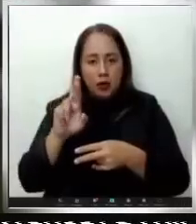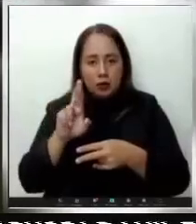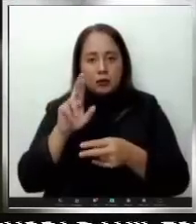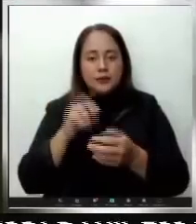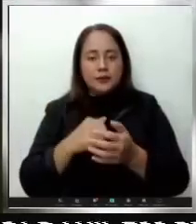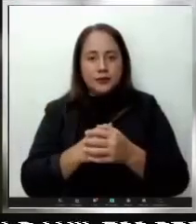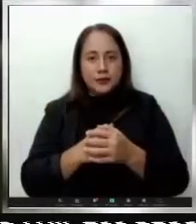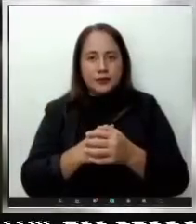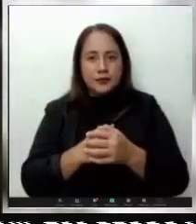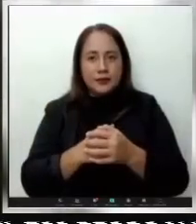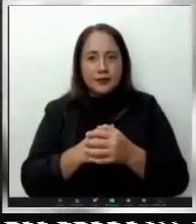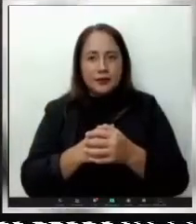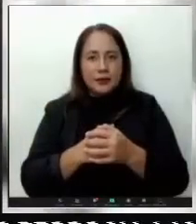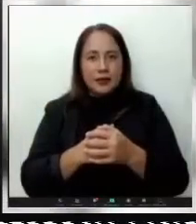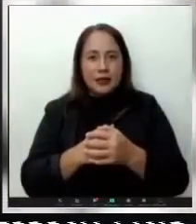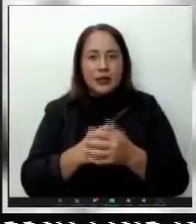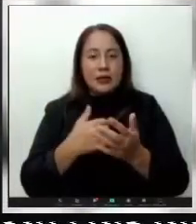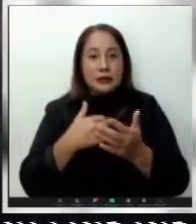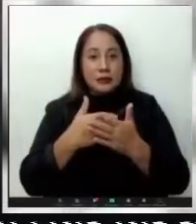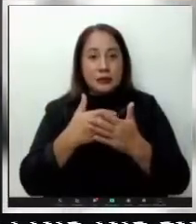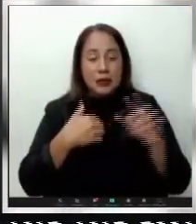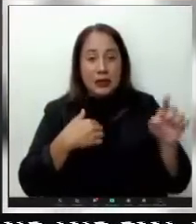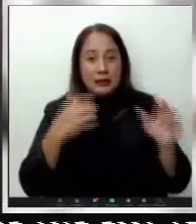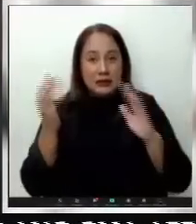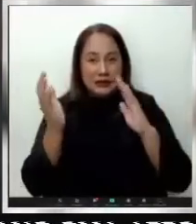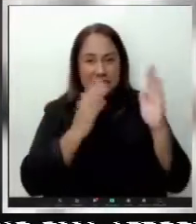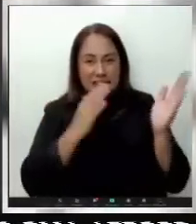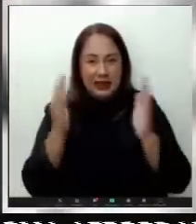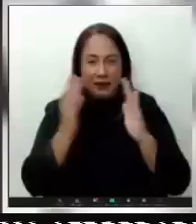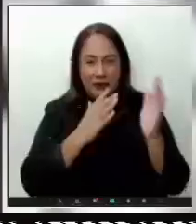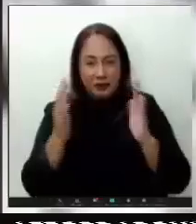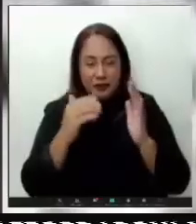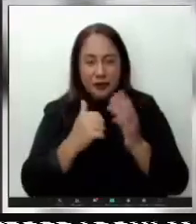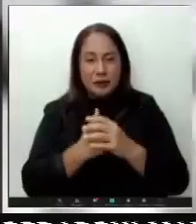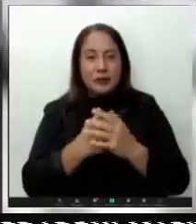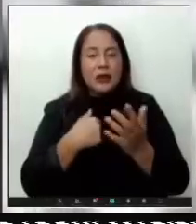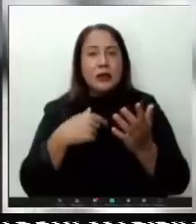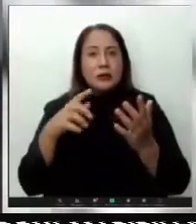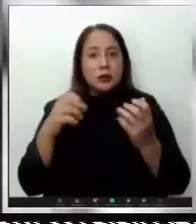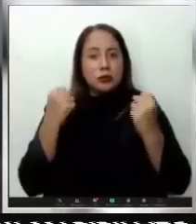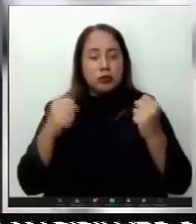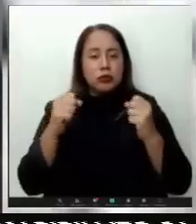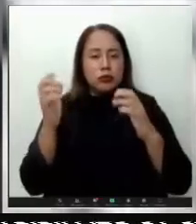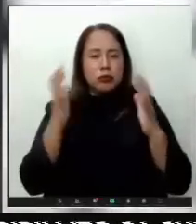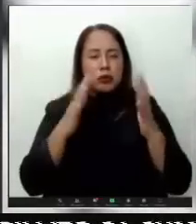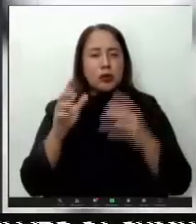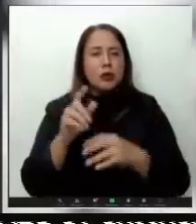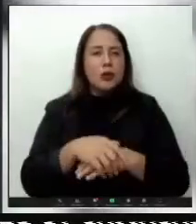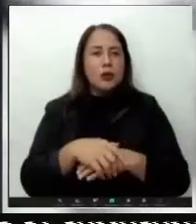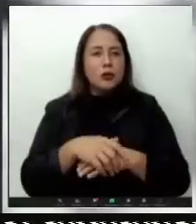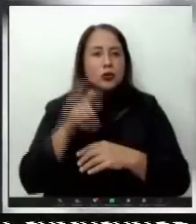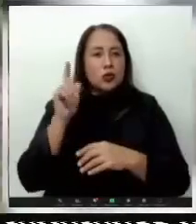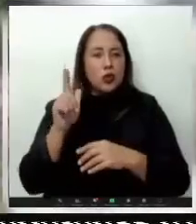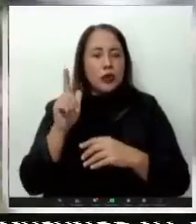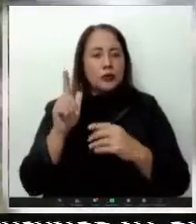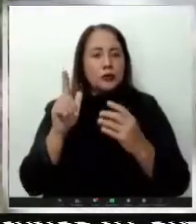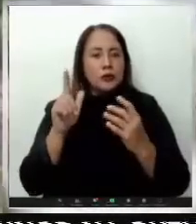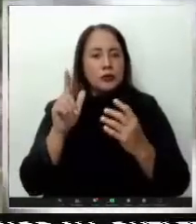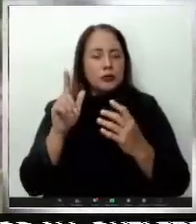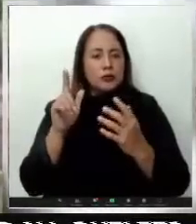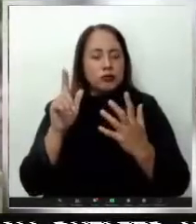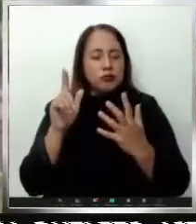Isang category 4 typhoon ito at ngayon pa lang daw siya nakaranas ng ganyang kalakas sa bagyo sa 20 taon niya roon.